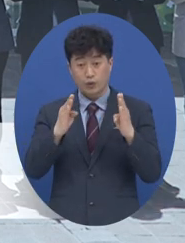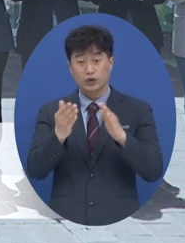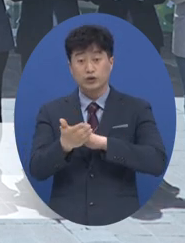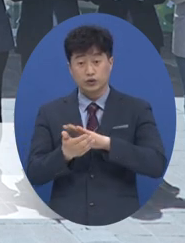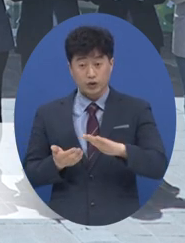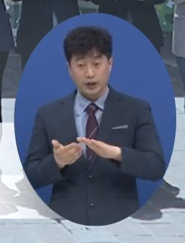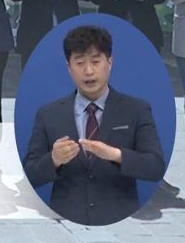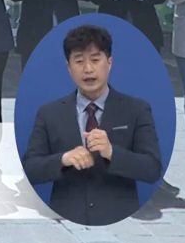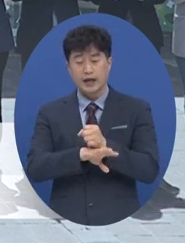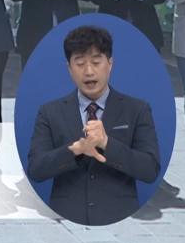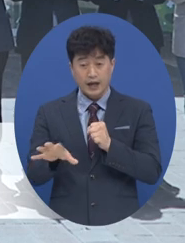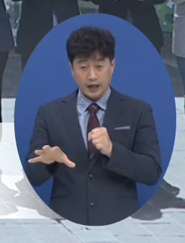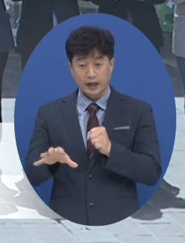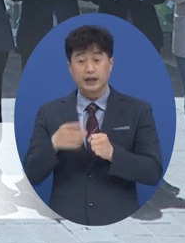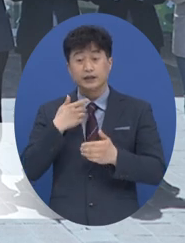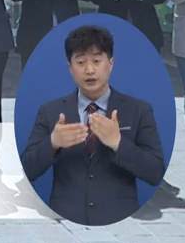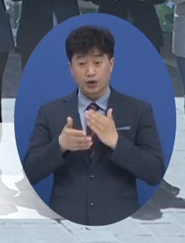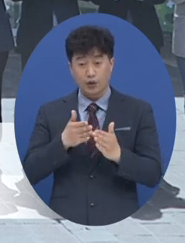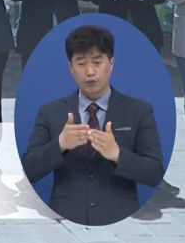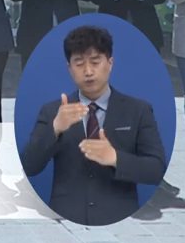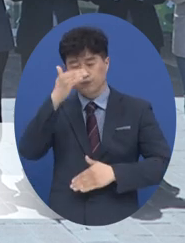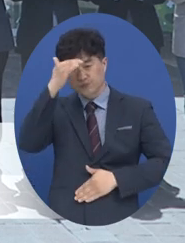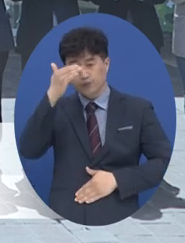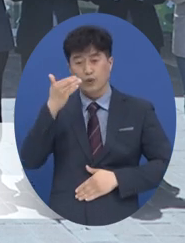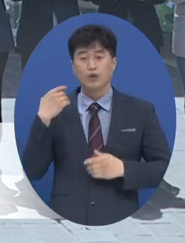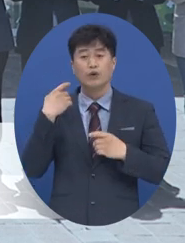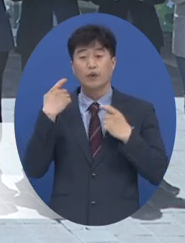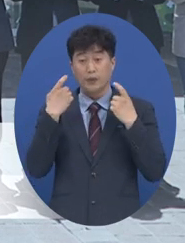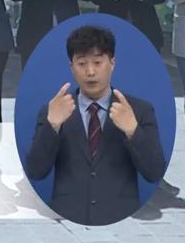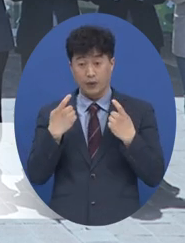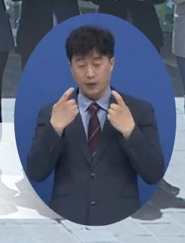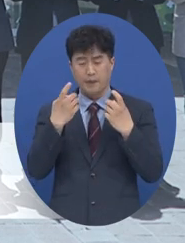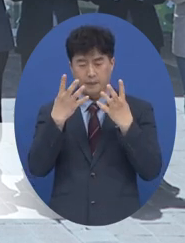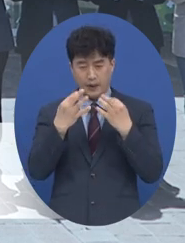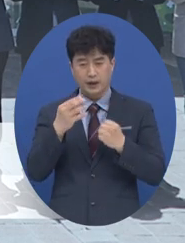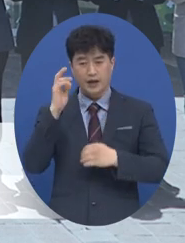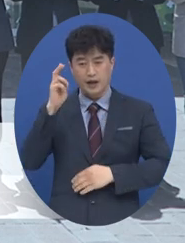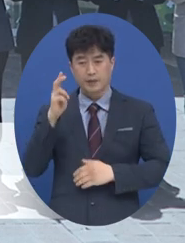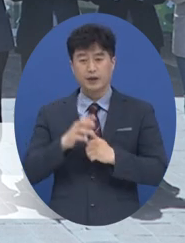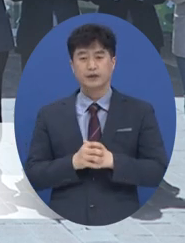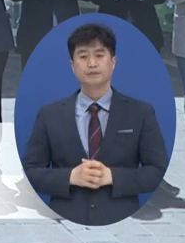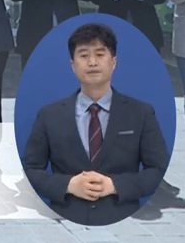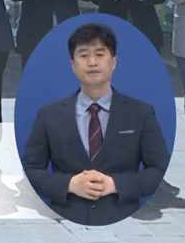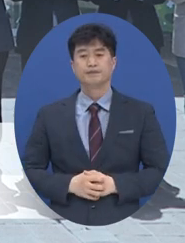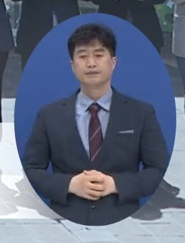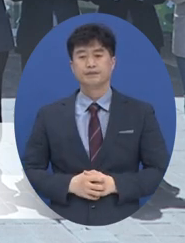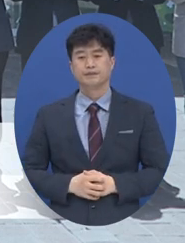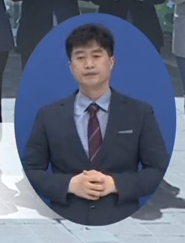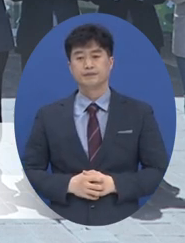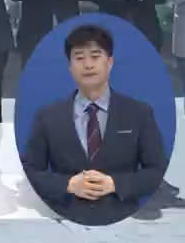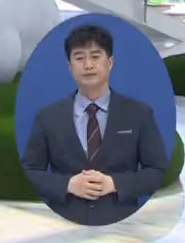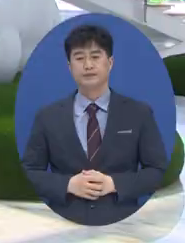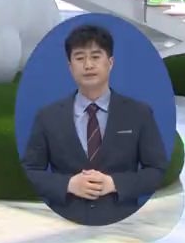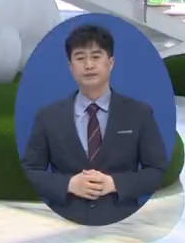많은 관람객들이 찾을 것으로 기대되는데요 김태일 기자가 준공식 현장에 다녀왔습니다